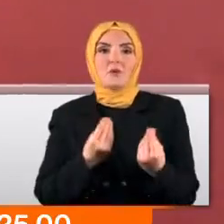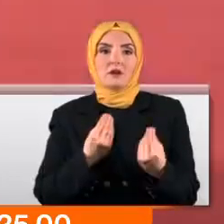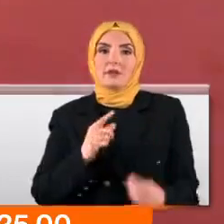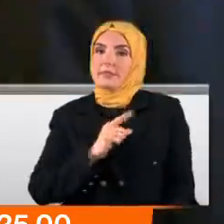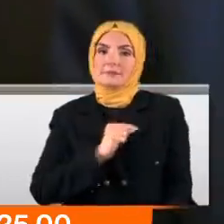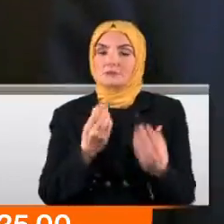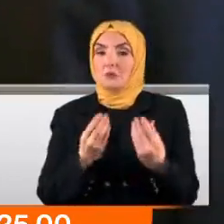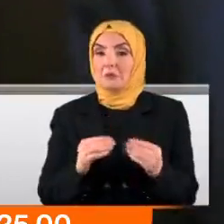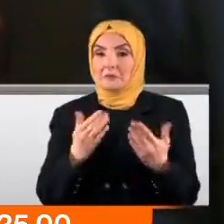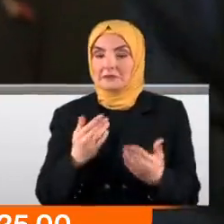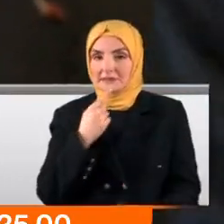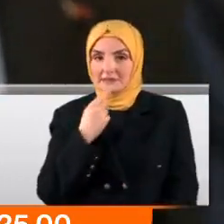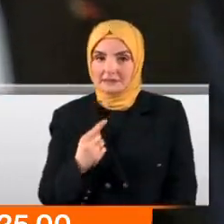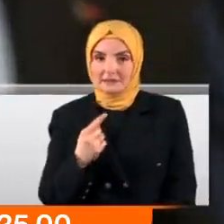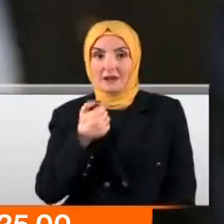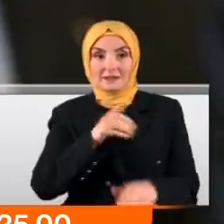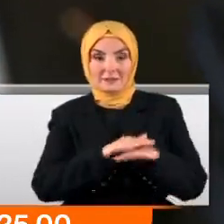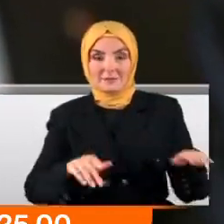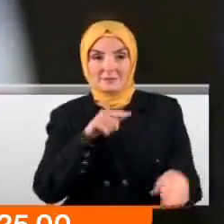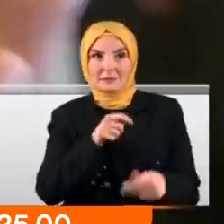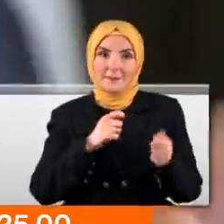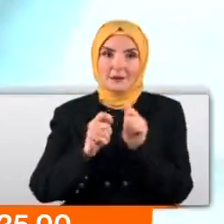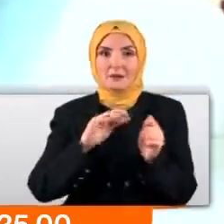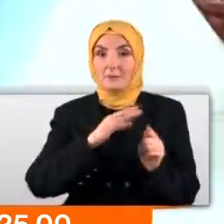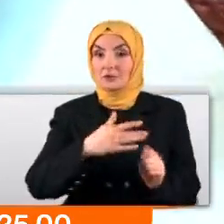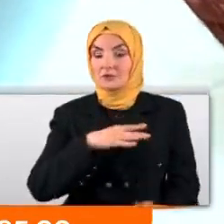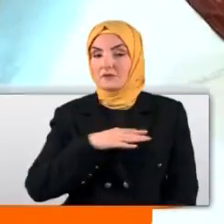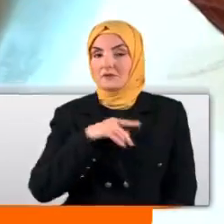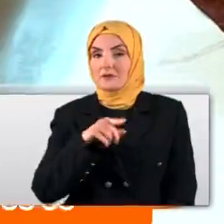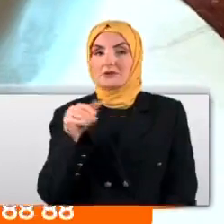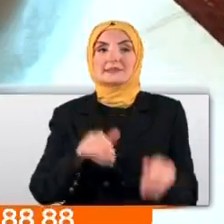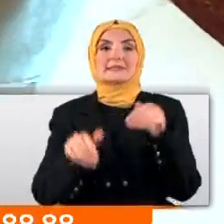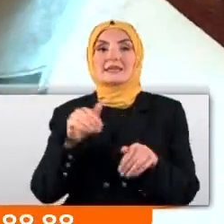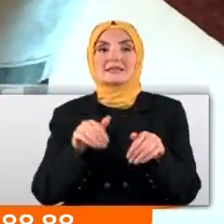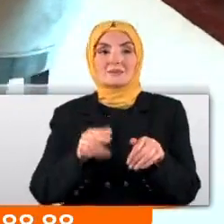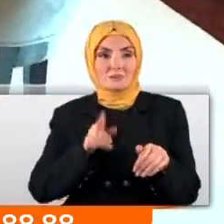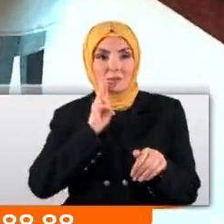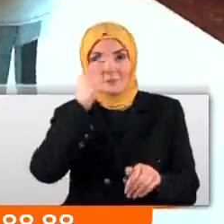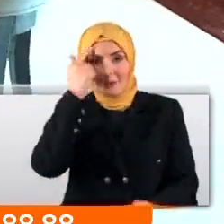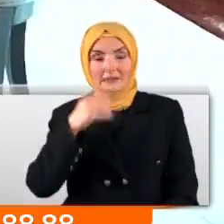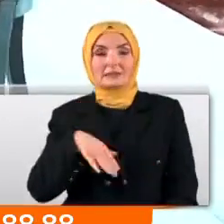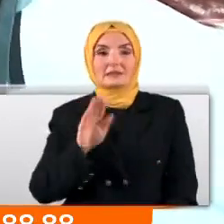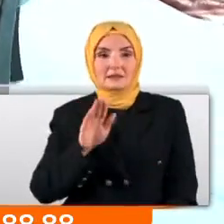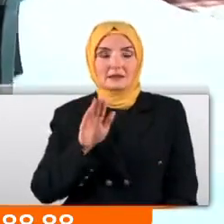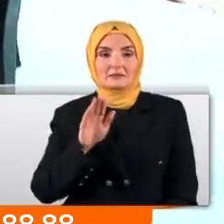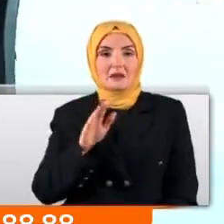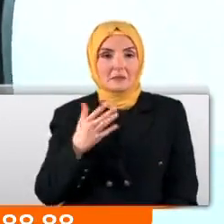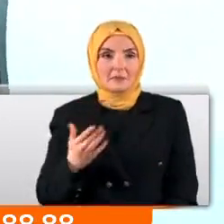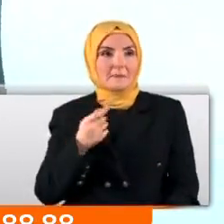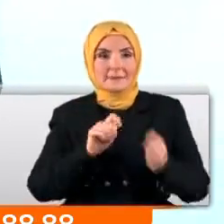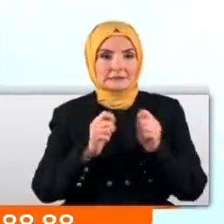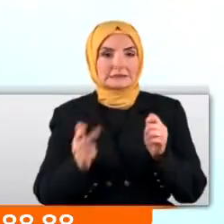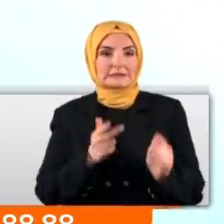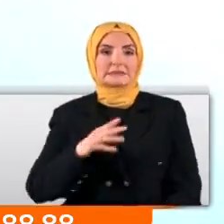bakanlık pazarlıkları da hızlandı. Hatta seçim sonucu belli olmadan koltuklar paylaşıldı bile. Kulislerde ekonomiden sorumlu